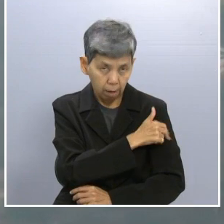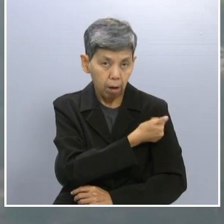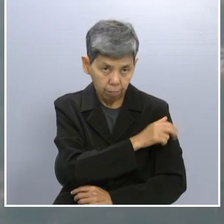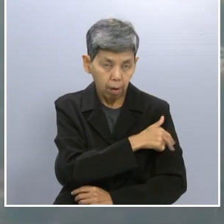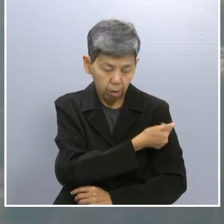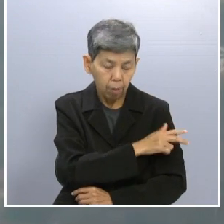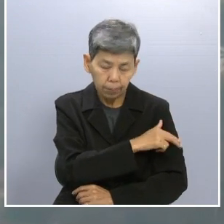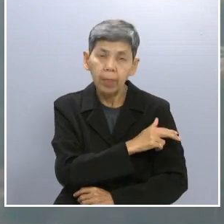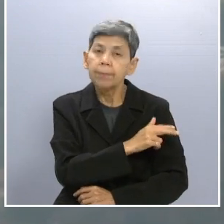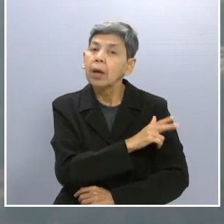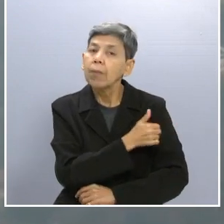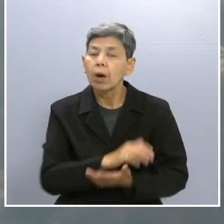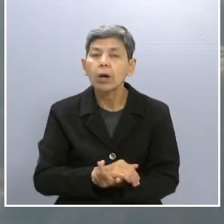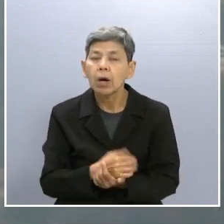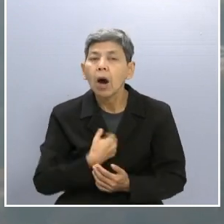รังสฤษดิ์